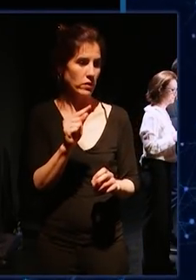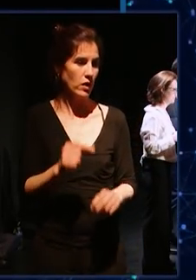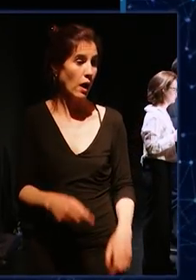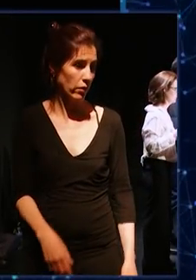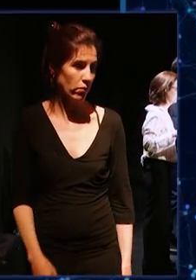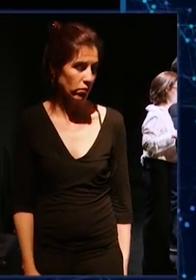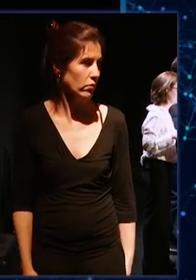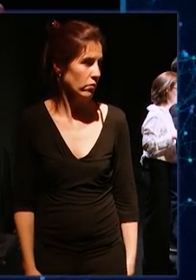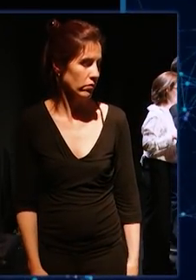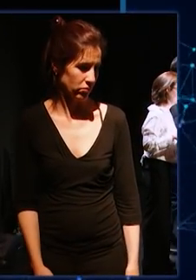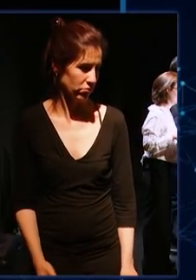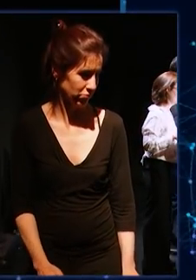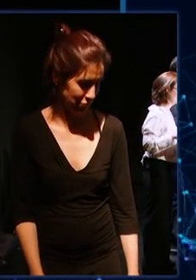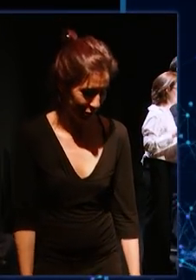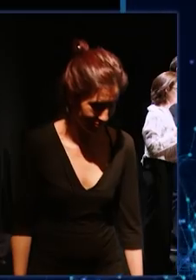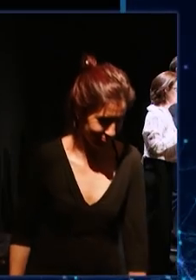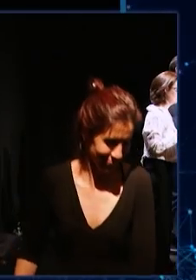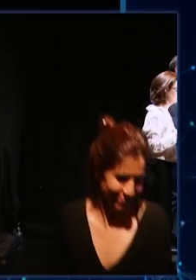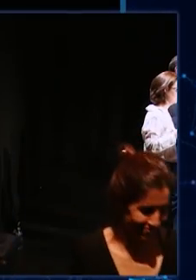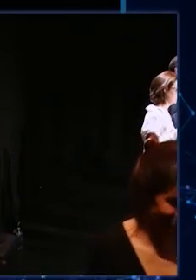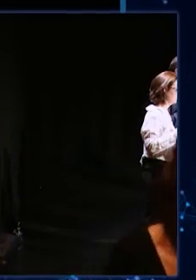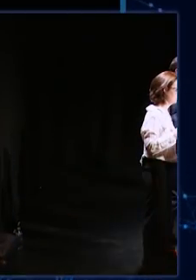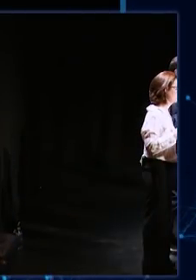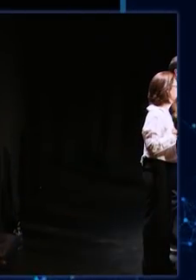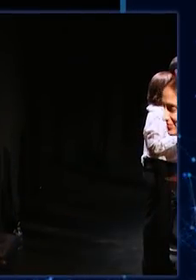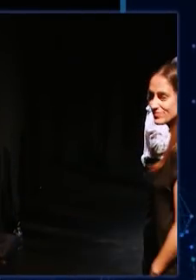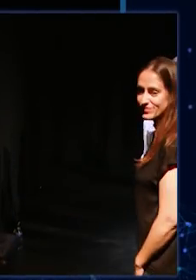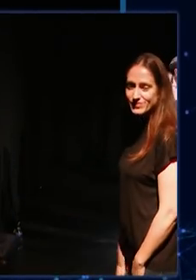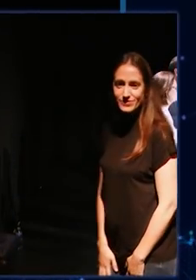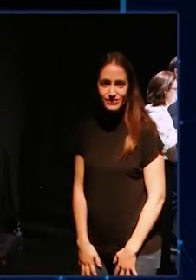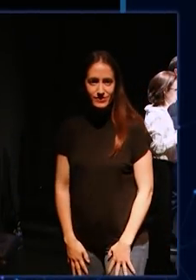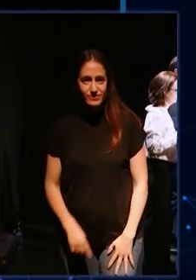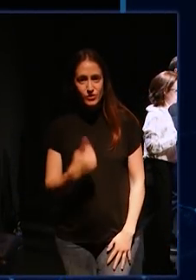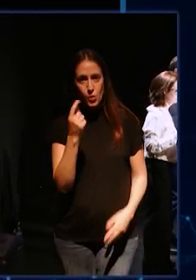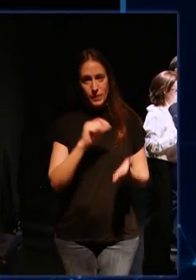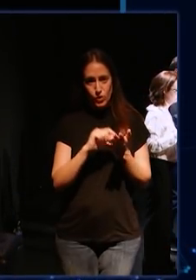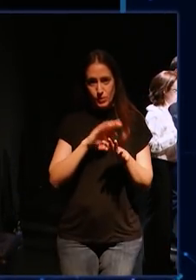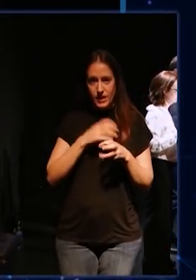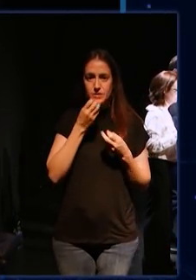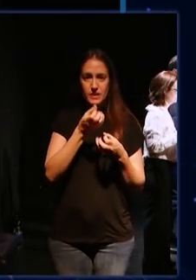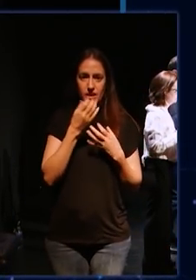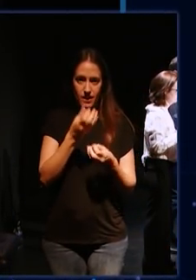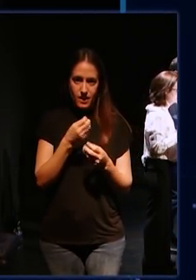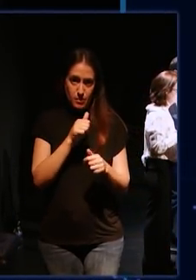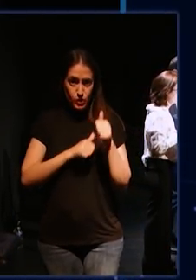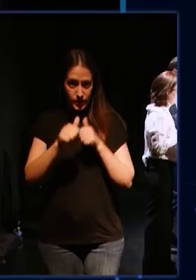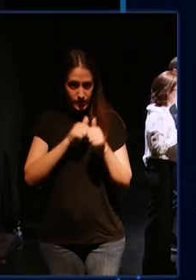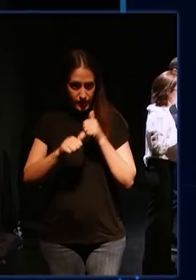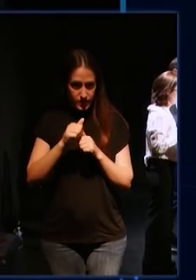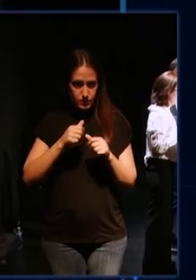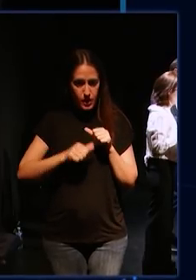nostres candidats i candidates perquè facin, doncs, exposin les prioritats en aquest pròxim